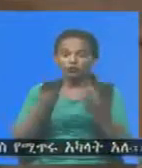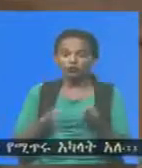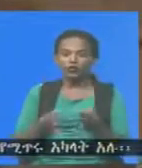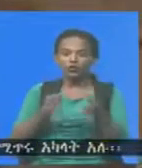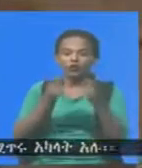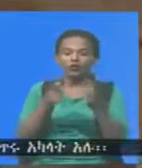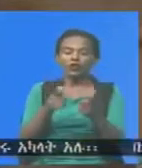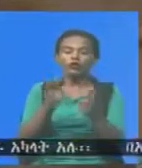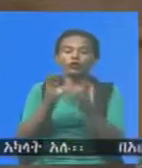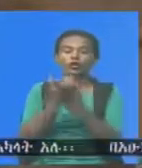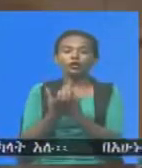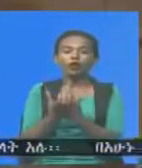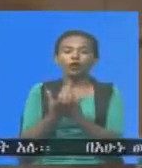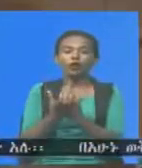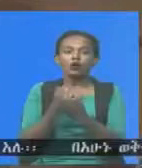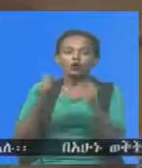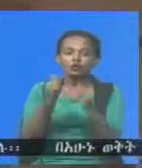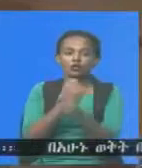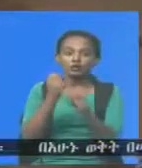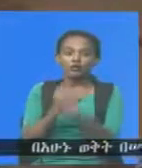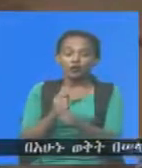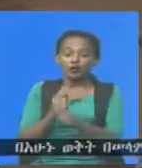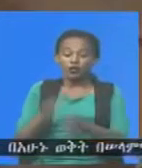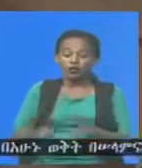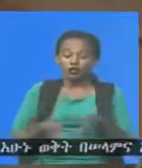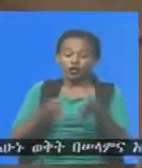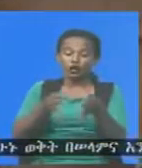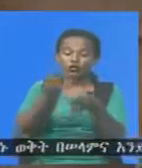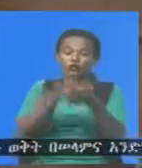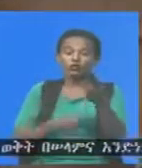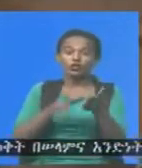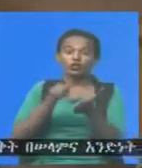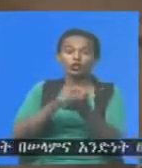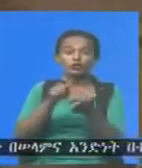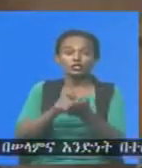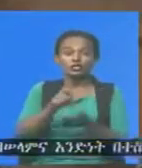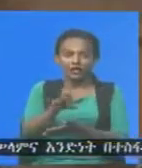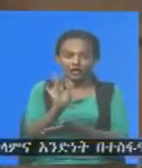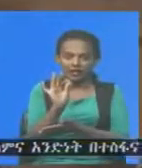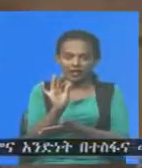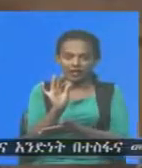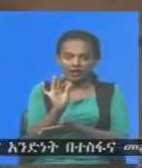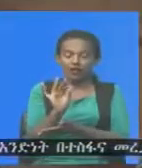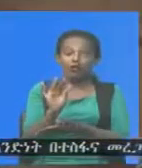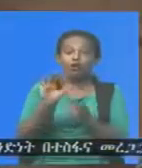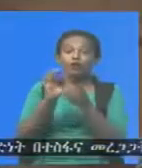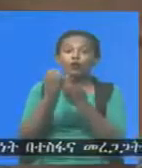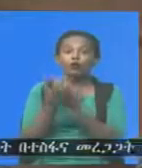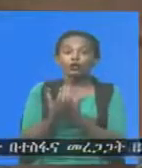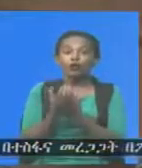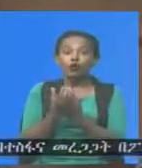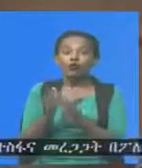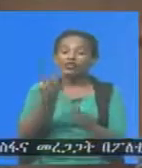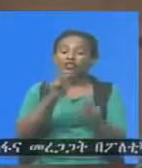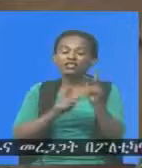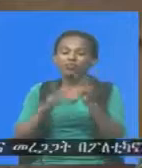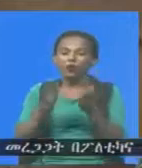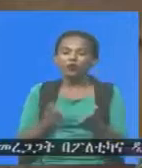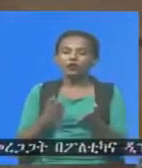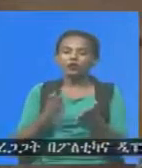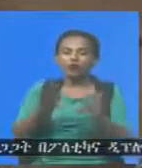ሁኔታ ወደ ተግባር ተሻጋግሮ ውጤት እያስመዘገበ ይገኛል። በሁኔታውም ህዝባዊ